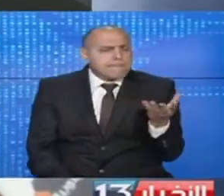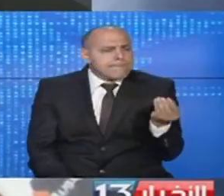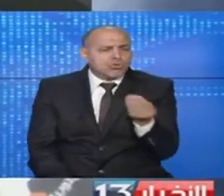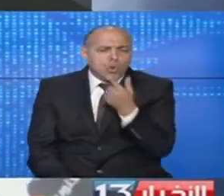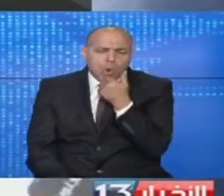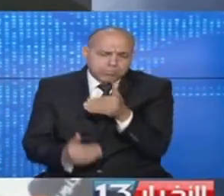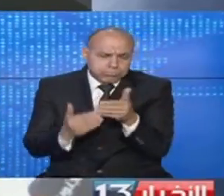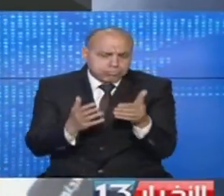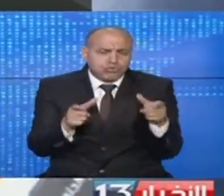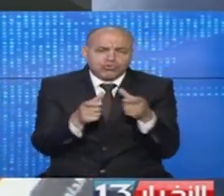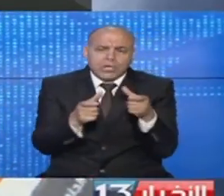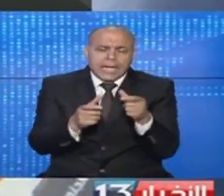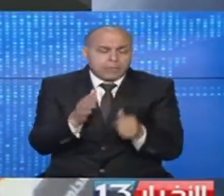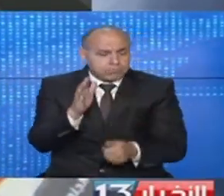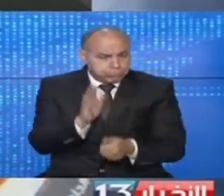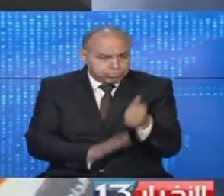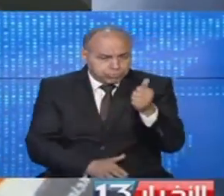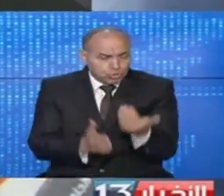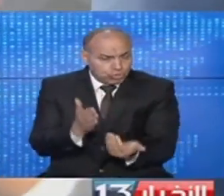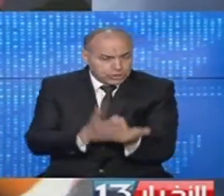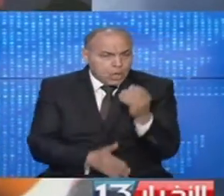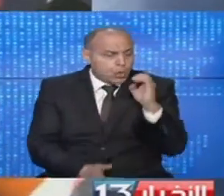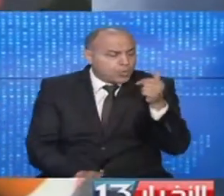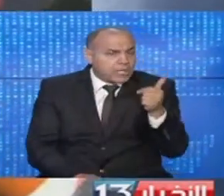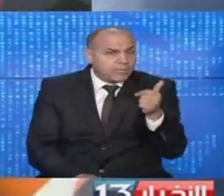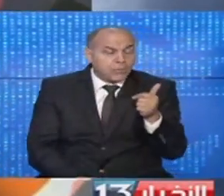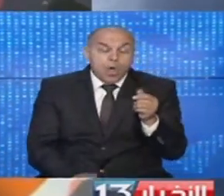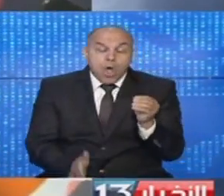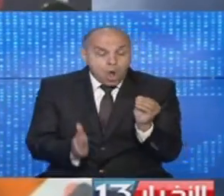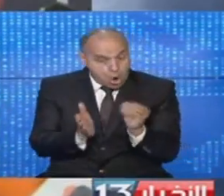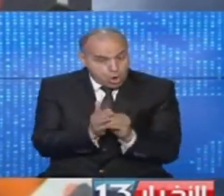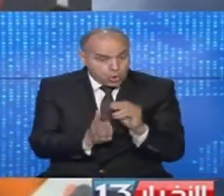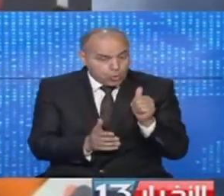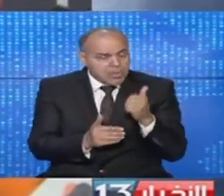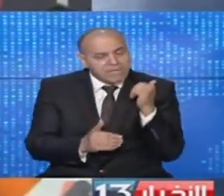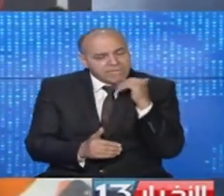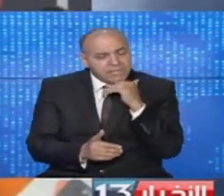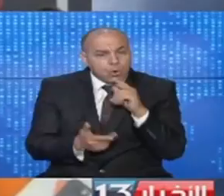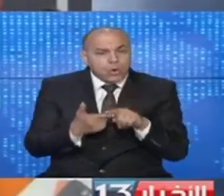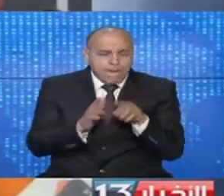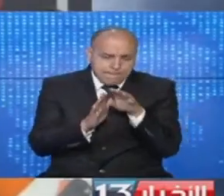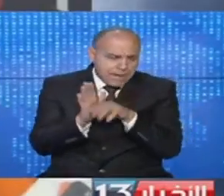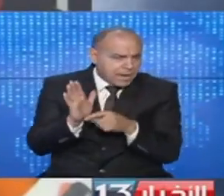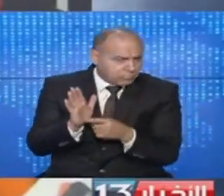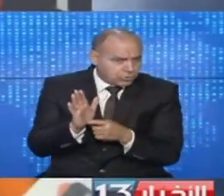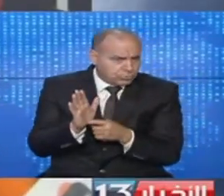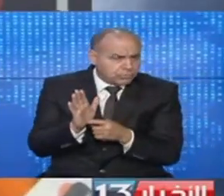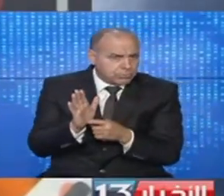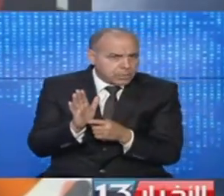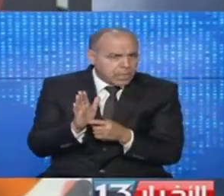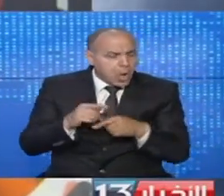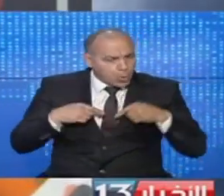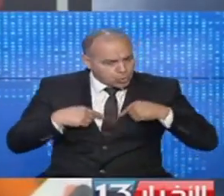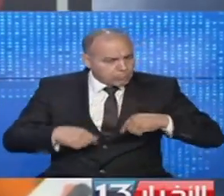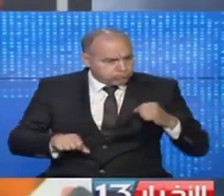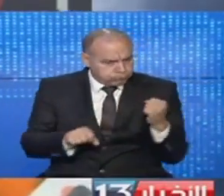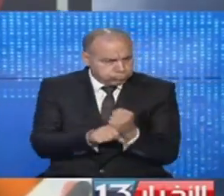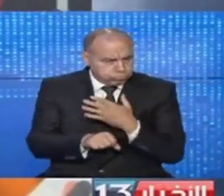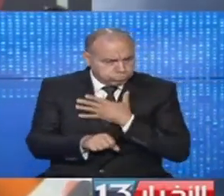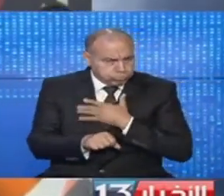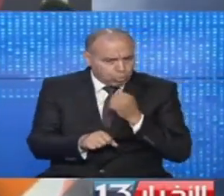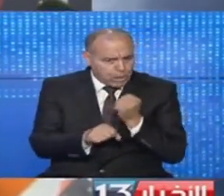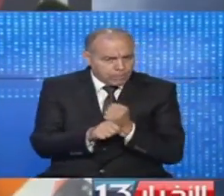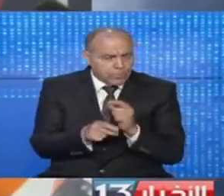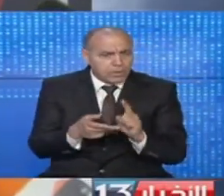من المؤسسات الناشئة في القطاع الرقمي، الرقمنة أيضا سرعت في عديد البرامج اللي احنا كحكومة نخدموا عليهم. احنا